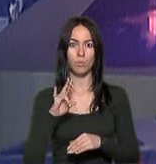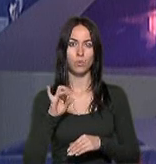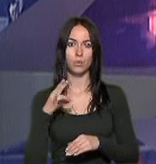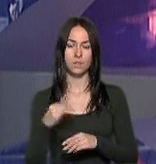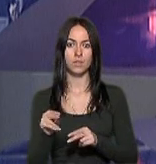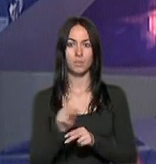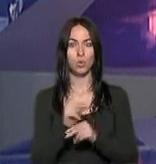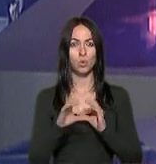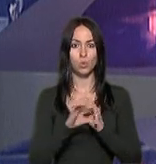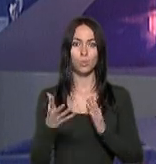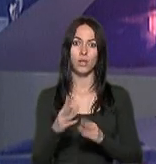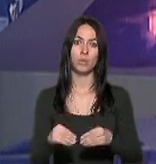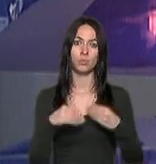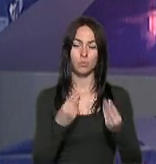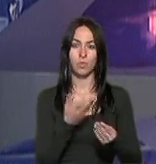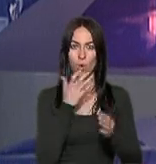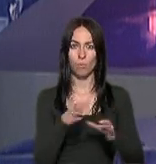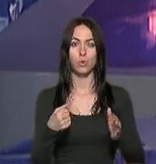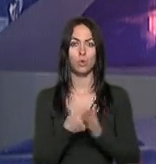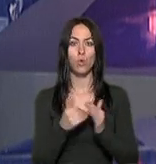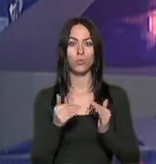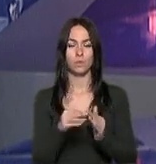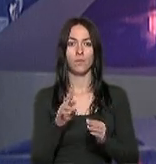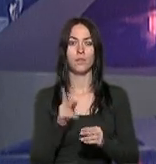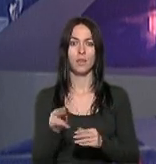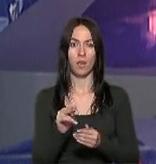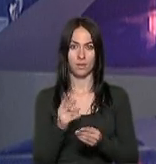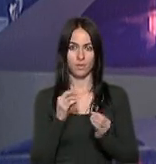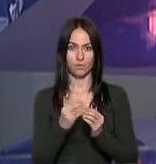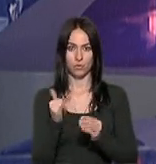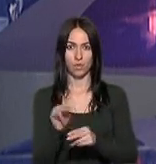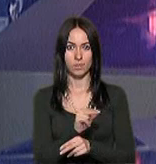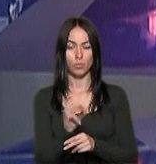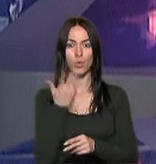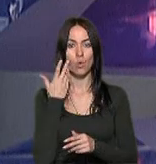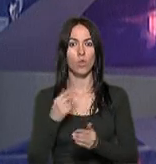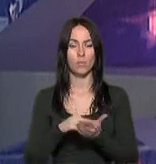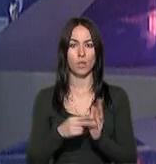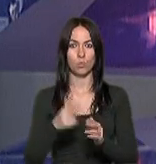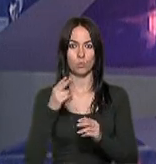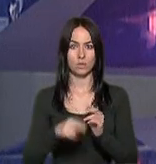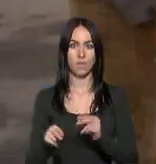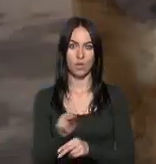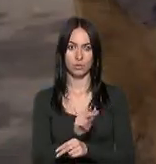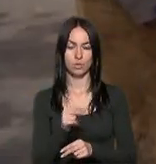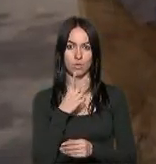які подаватимуть опалення до будинків. Як триває ремонт та коли планують завершити роботи – у сюжеті Світлани Стеценко».